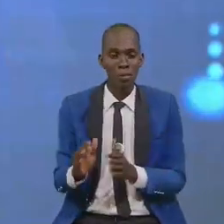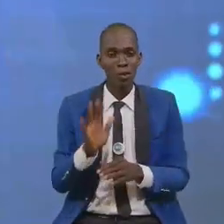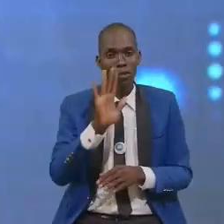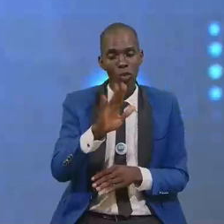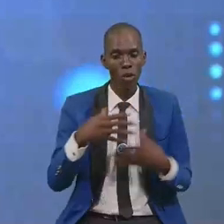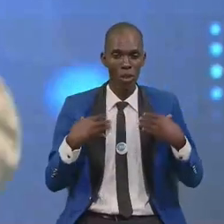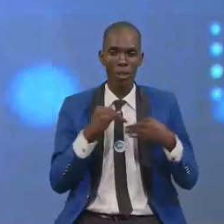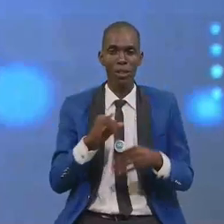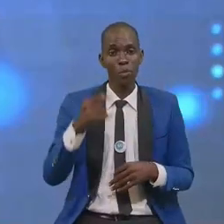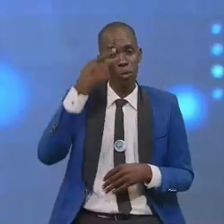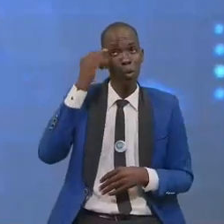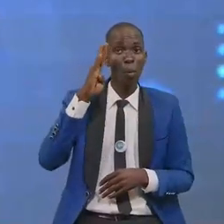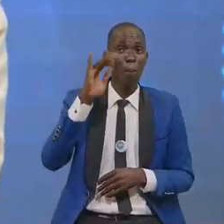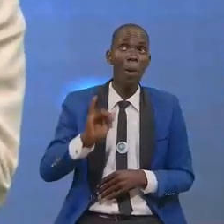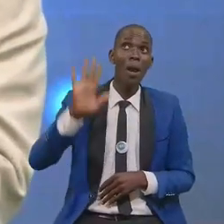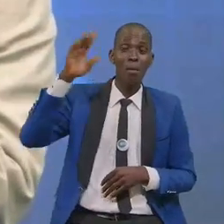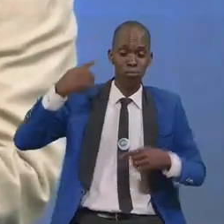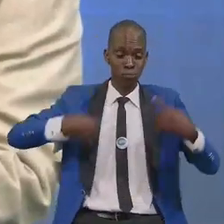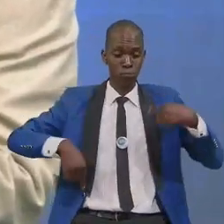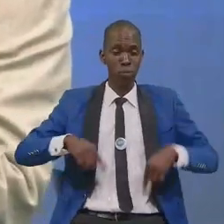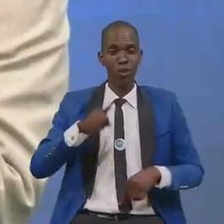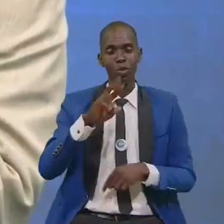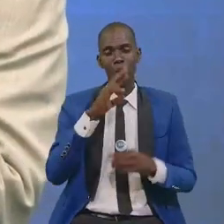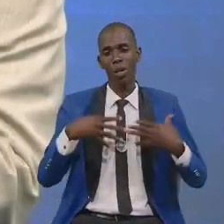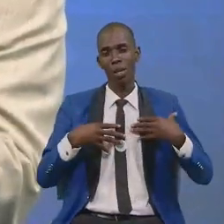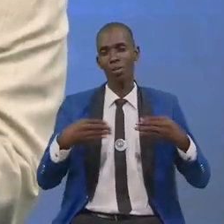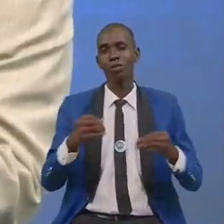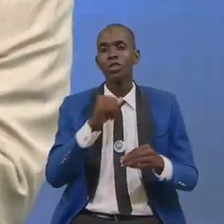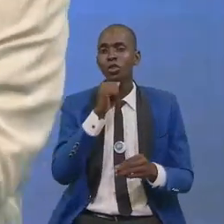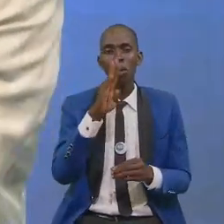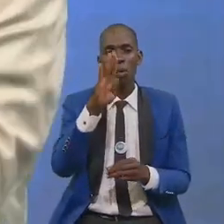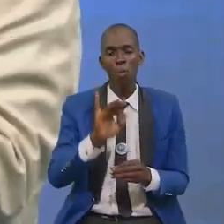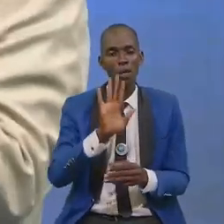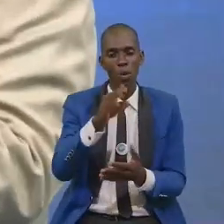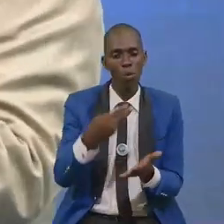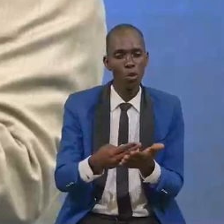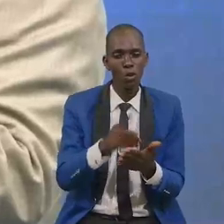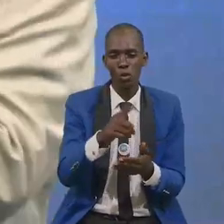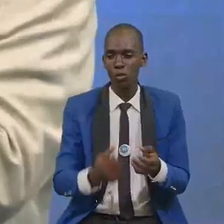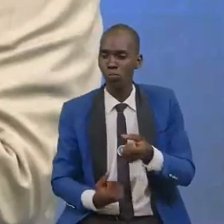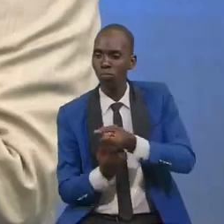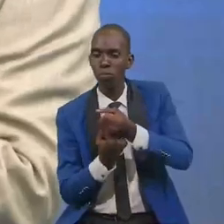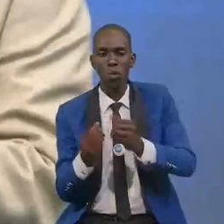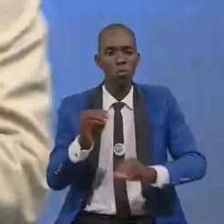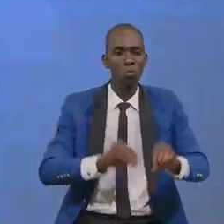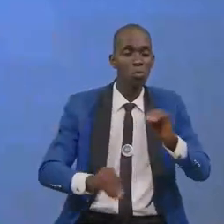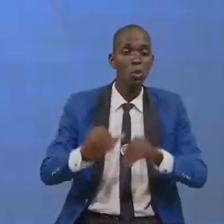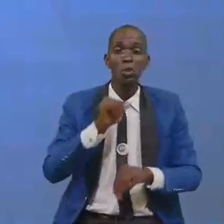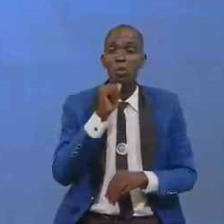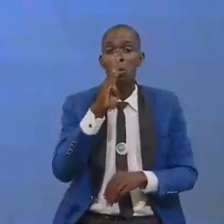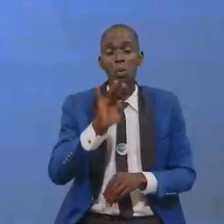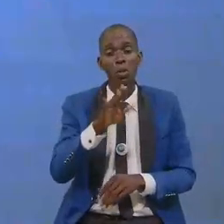maîtres chutes guéris ce n'est pas par l'argent que tu contribues ce n'est pas par les bonnes oeuvres que tu peux offrir